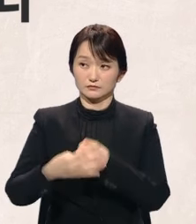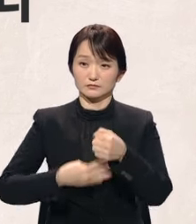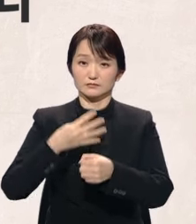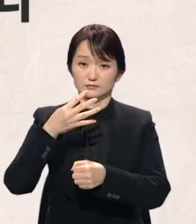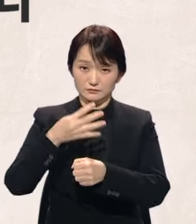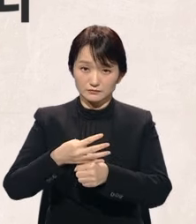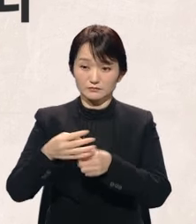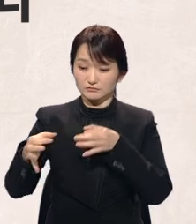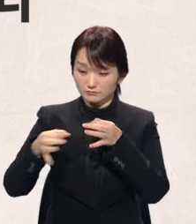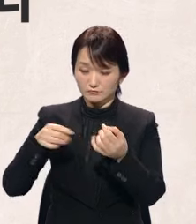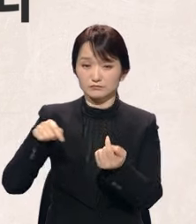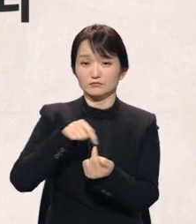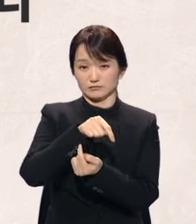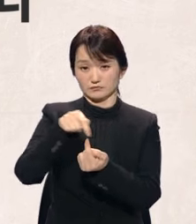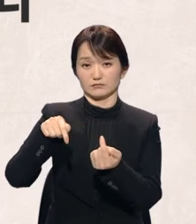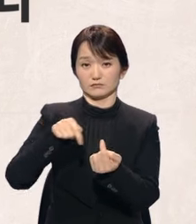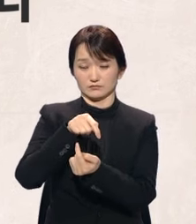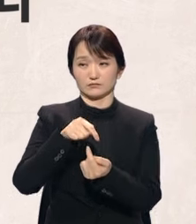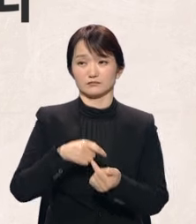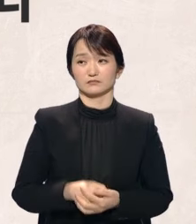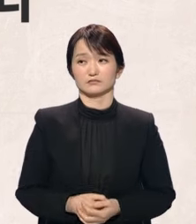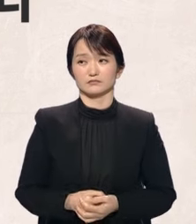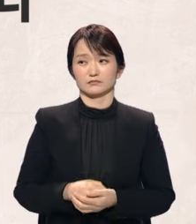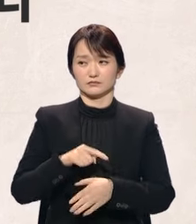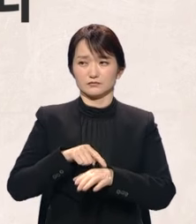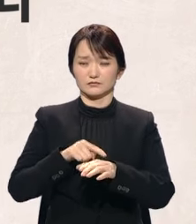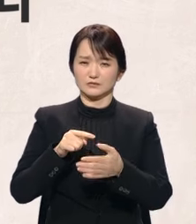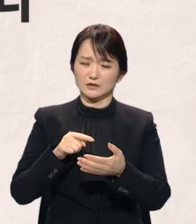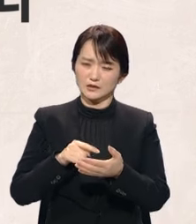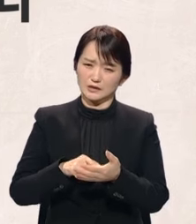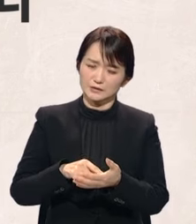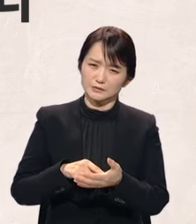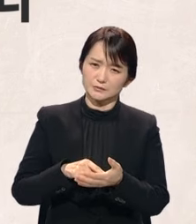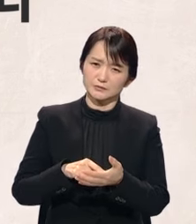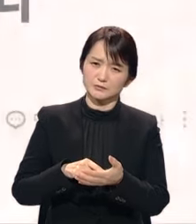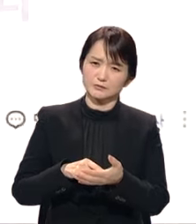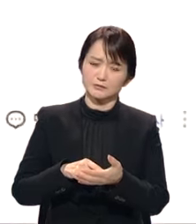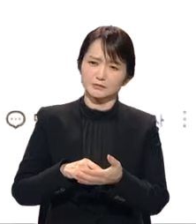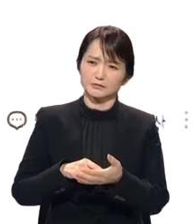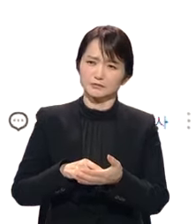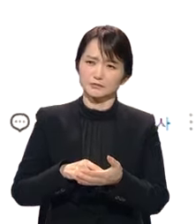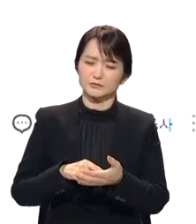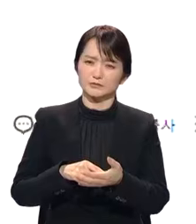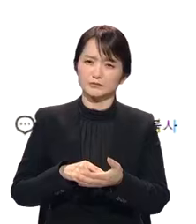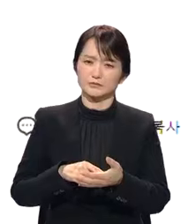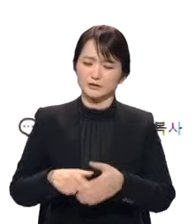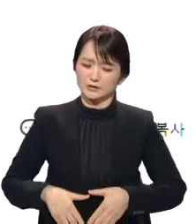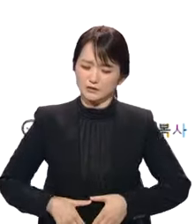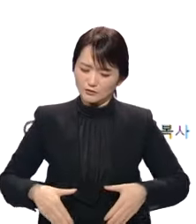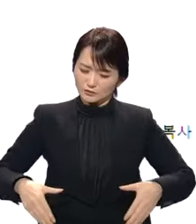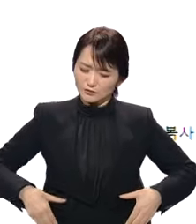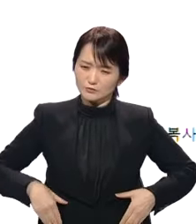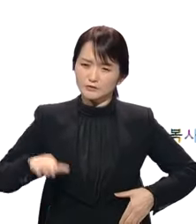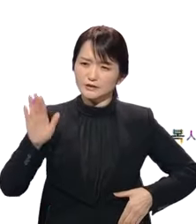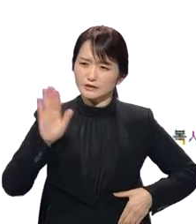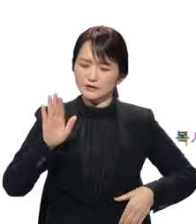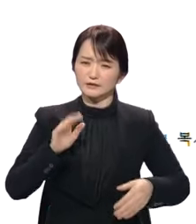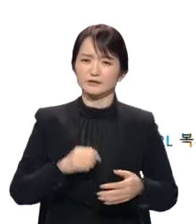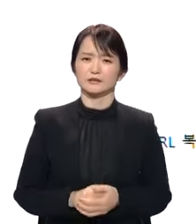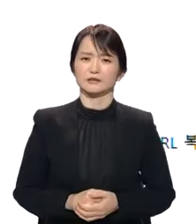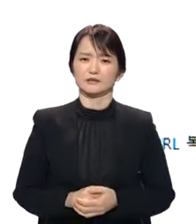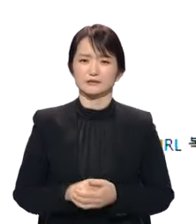그 장사를 했는데도 이게 마음이 보살같지 않아서 스트레스를 받고 잠도 못 잔다라고 얘기를 하는데 뭐